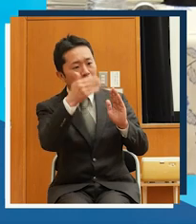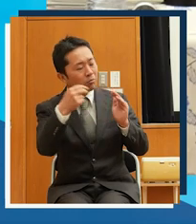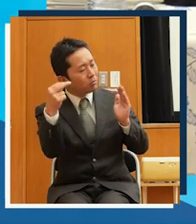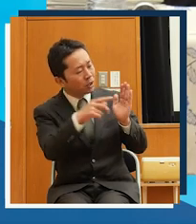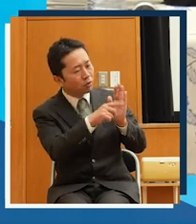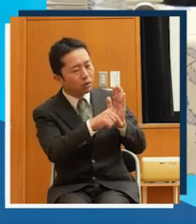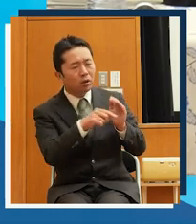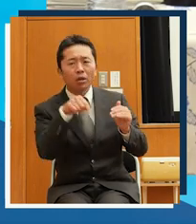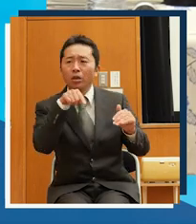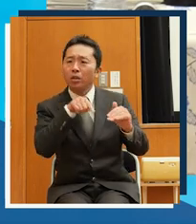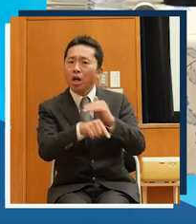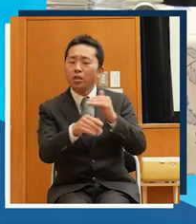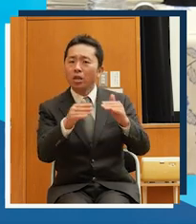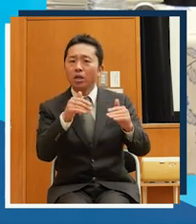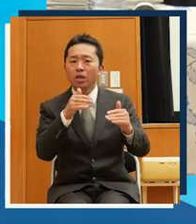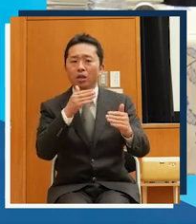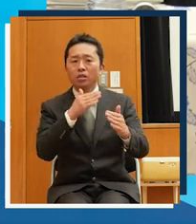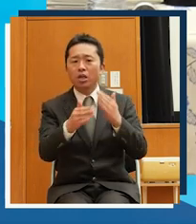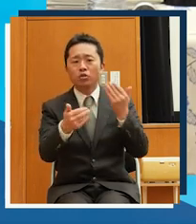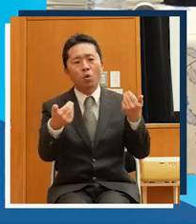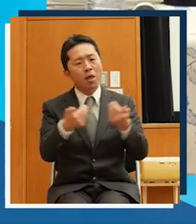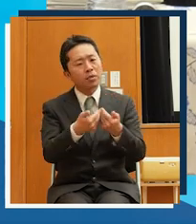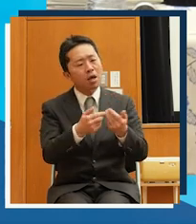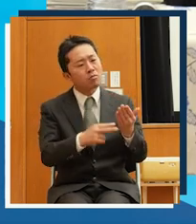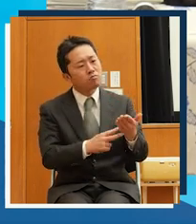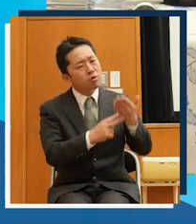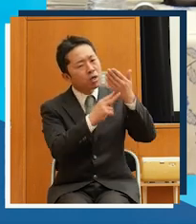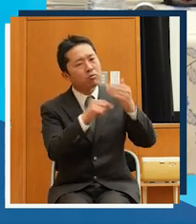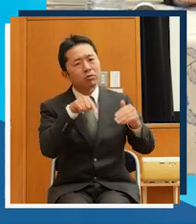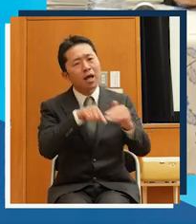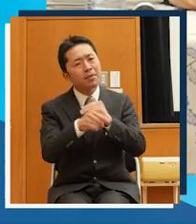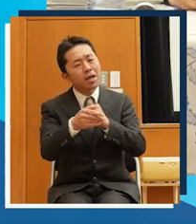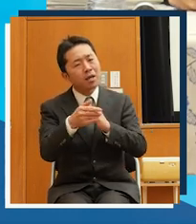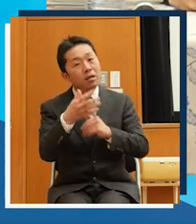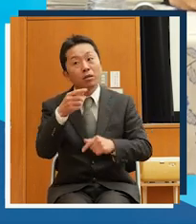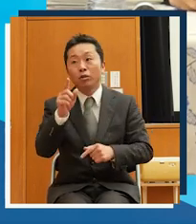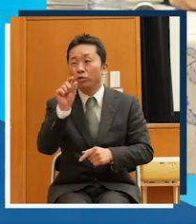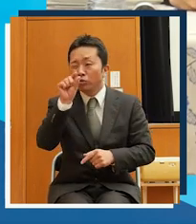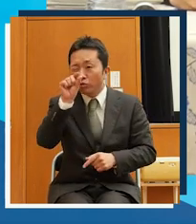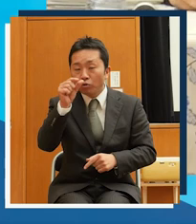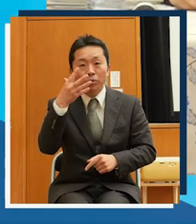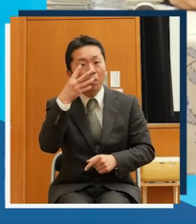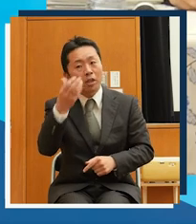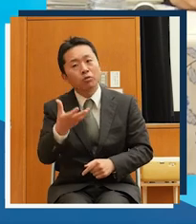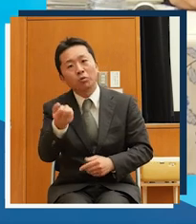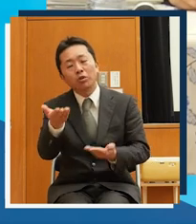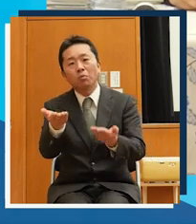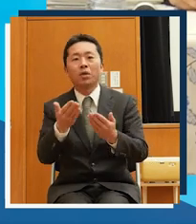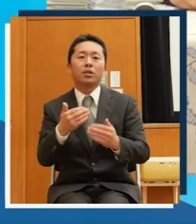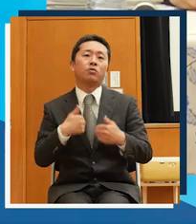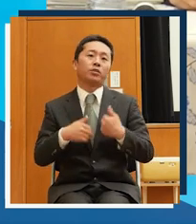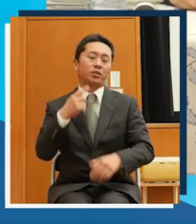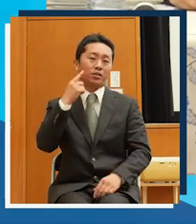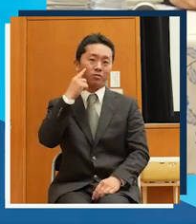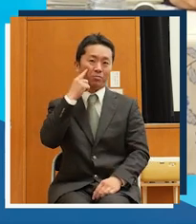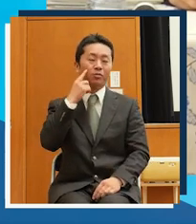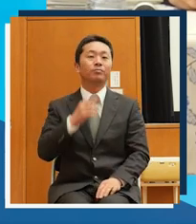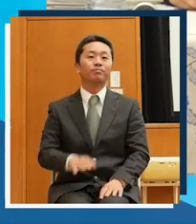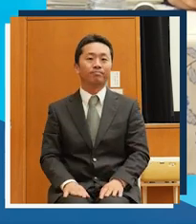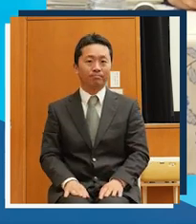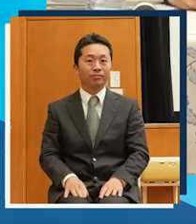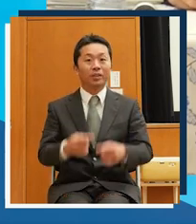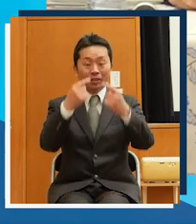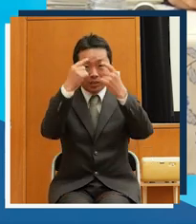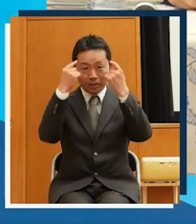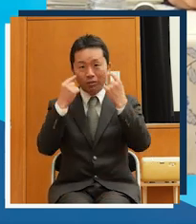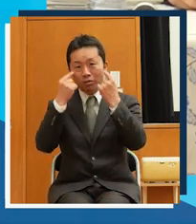てちょっとでも誰かが面を向けた時に感じてくれたらいいなと思って本当に小さなことなんですけどやってますだから本当にこうやって1人1人